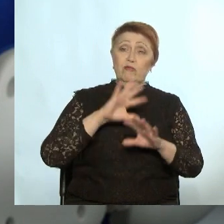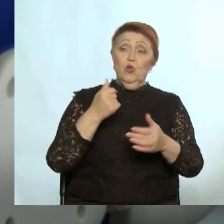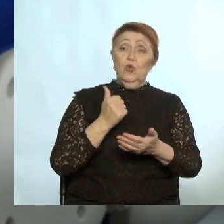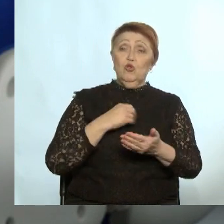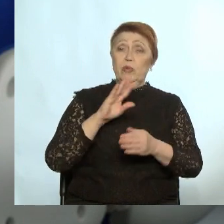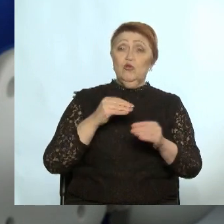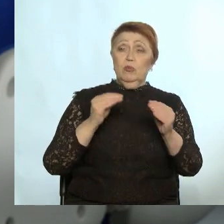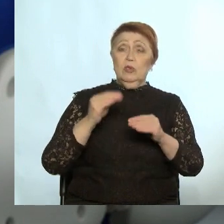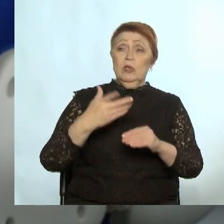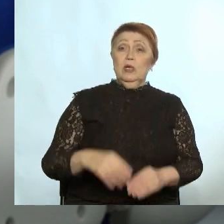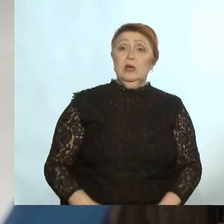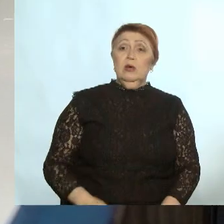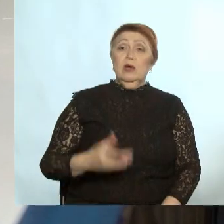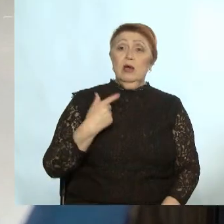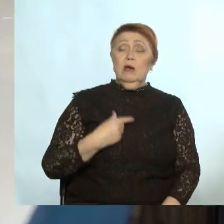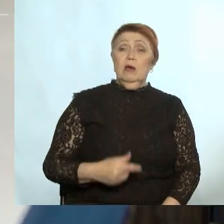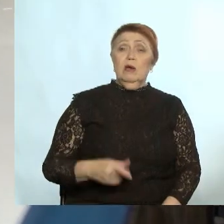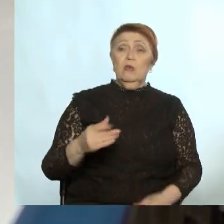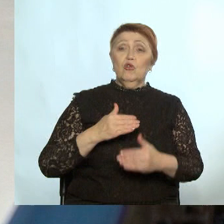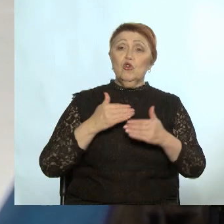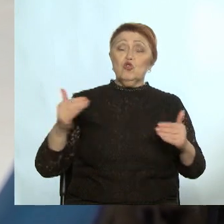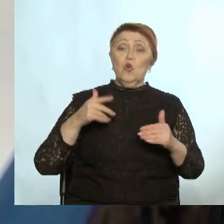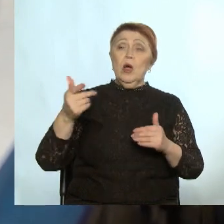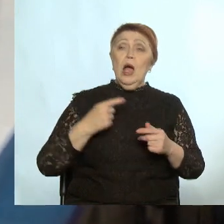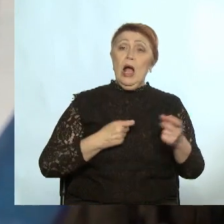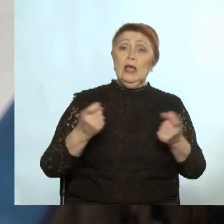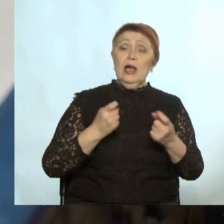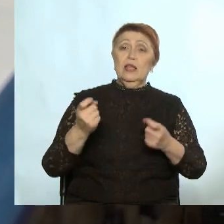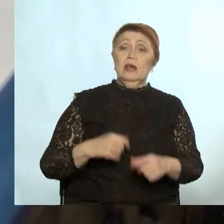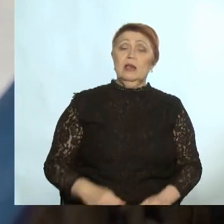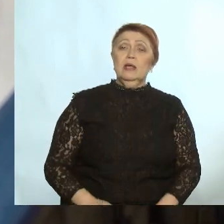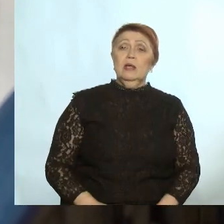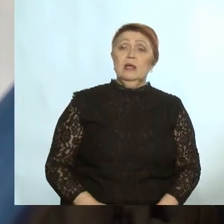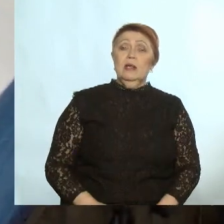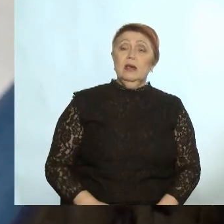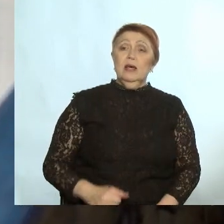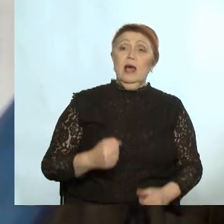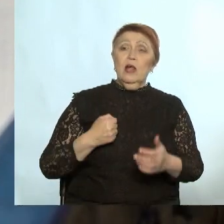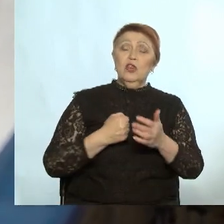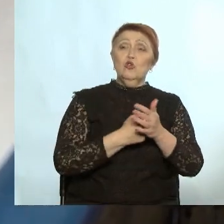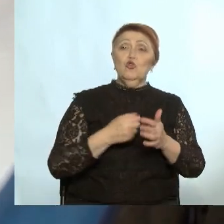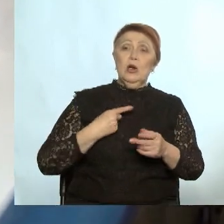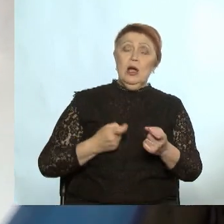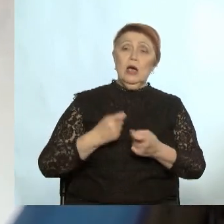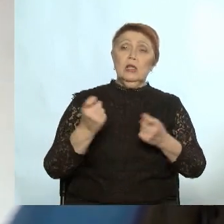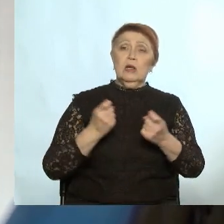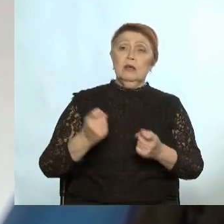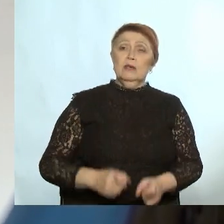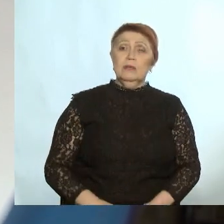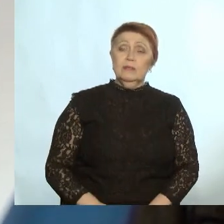и приятно, когда такие дети есть. Широкое катание, толчок, прокат, и на виражиках ножками переступание обязательно. Туловище, плечи